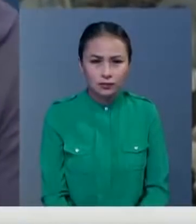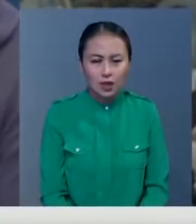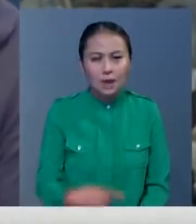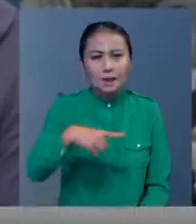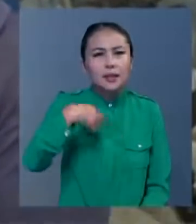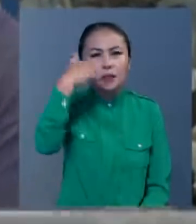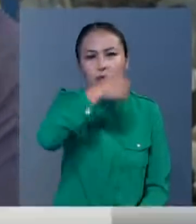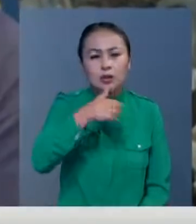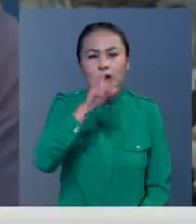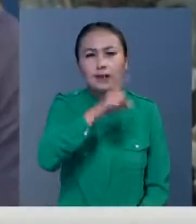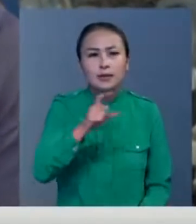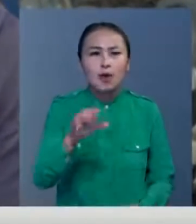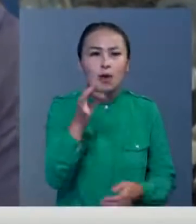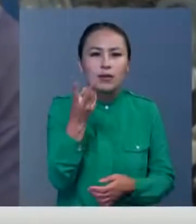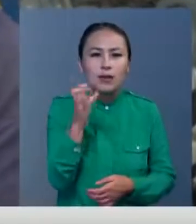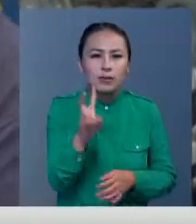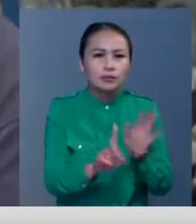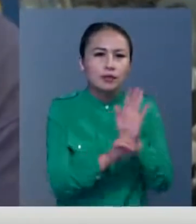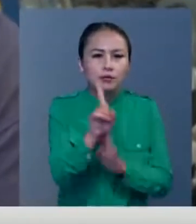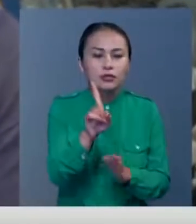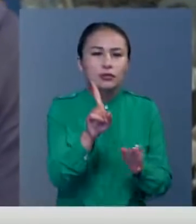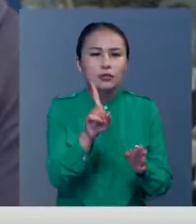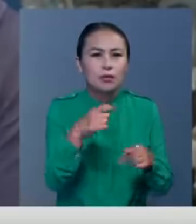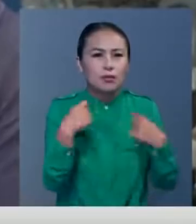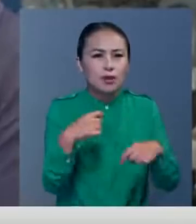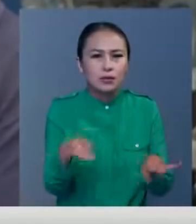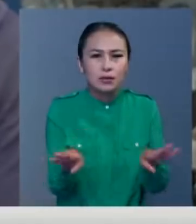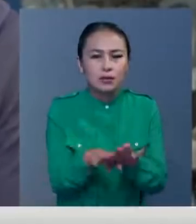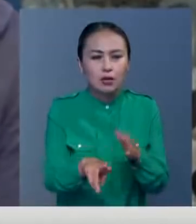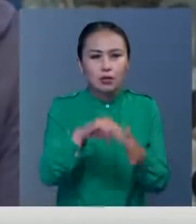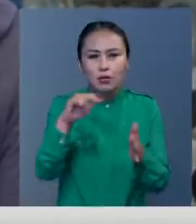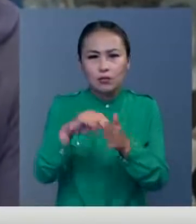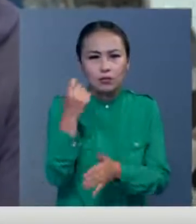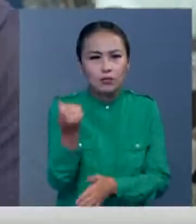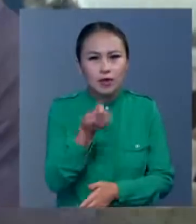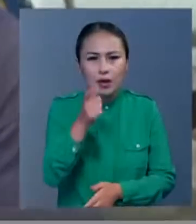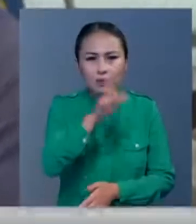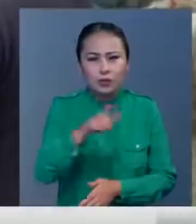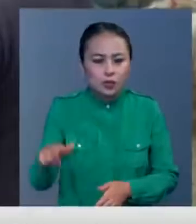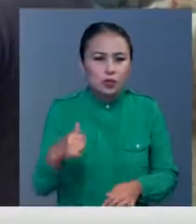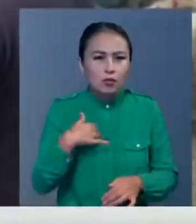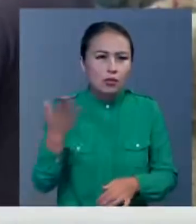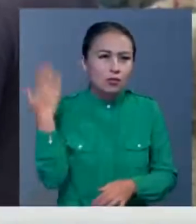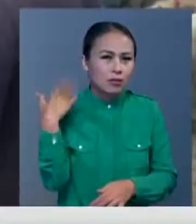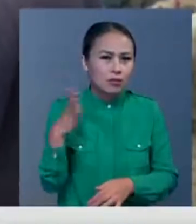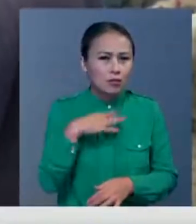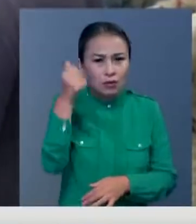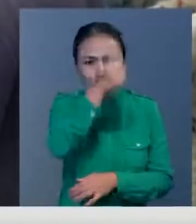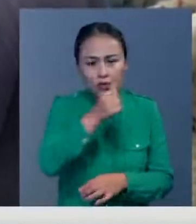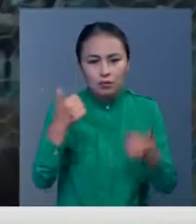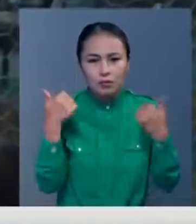Биыл халықтың дені онлайн құрбан шала бастады. Сауда жоқ. Былтыр осы уақытта барлық малым сатылған. Бір аптада